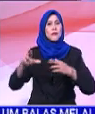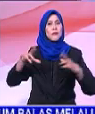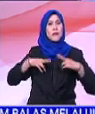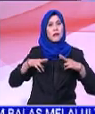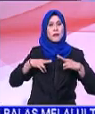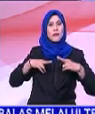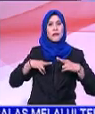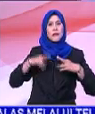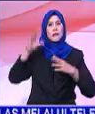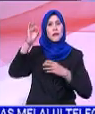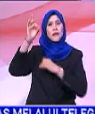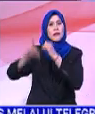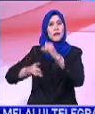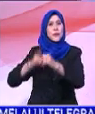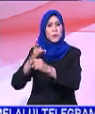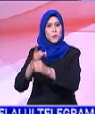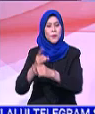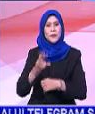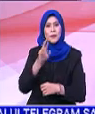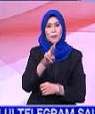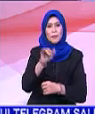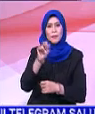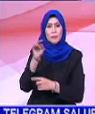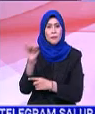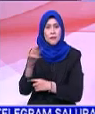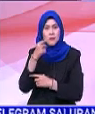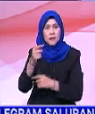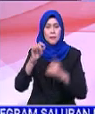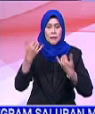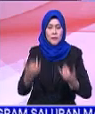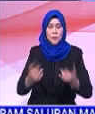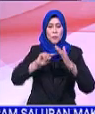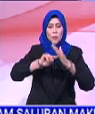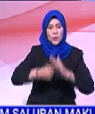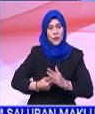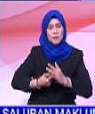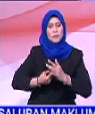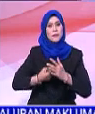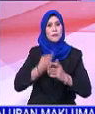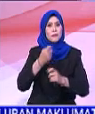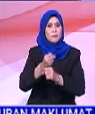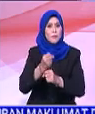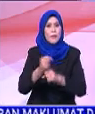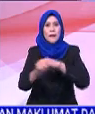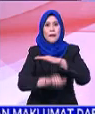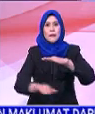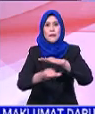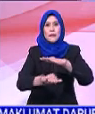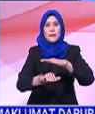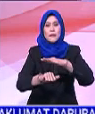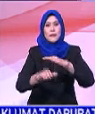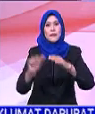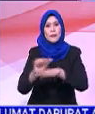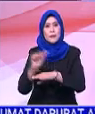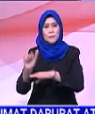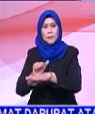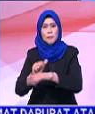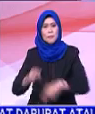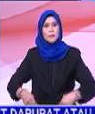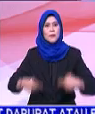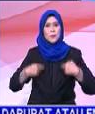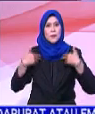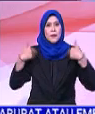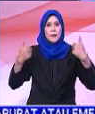besarnya hampir delapan tahun menurut ini Dia terpaksa memulihkan kembali karyanya dari perkara asas antaranya mengamalkan